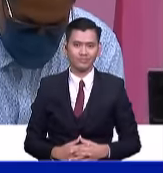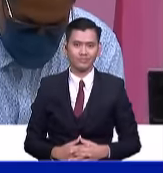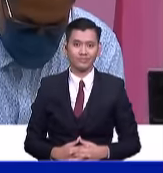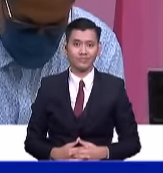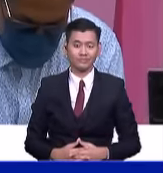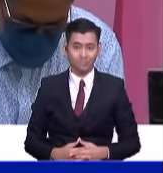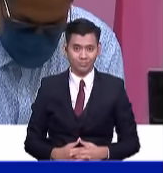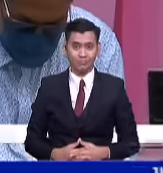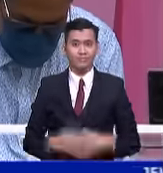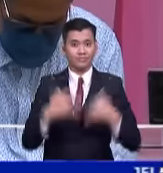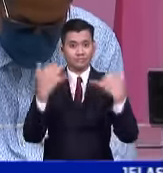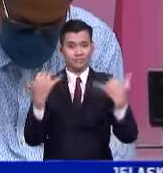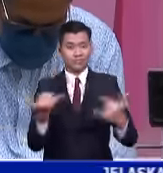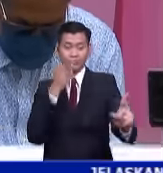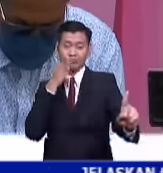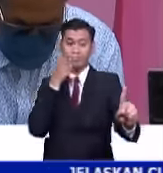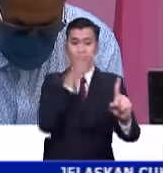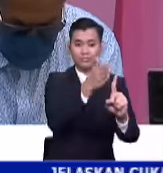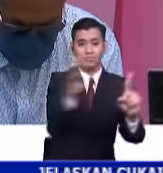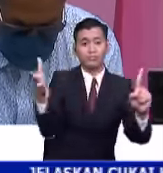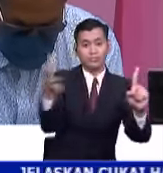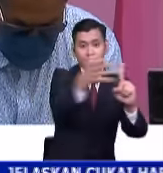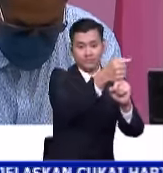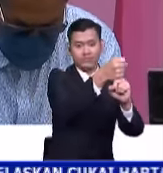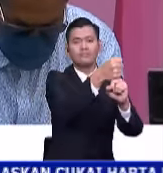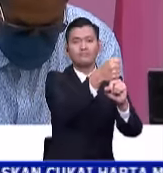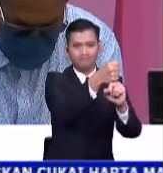Sasaran kita untuk mencapai